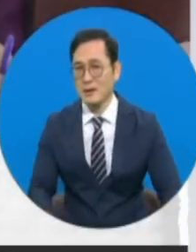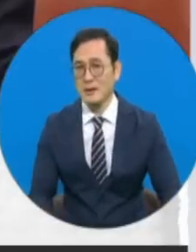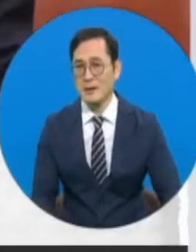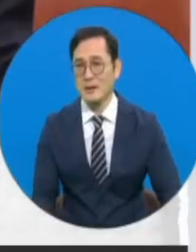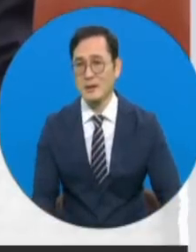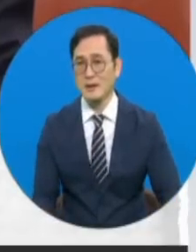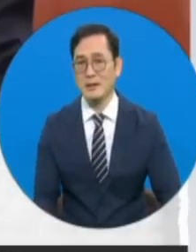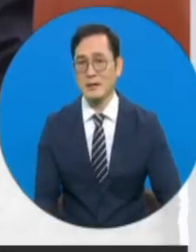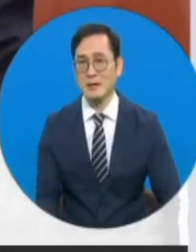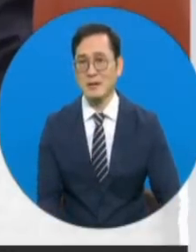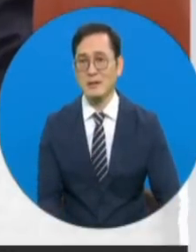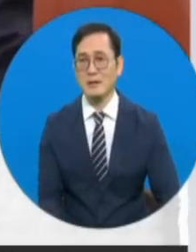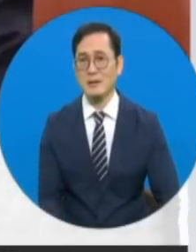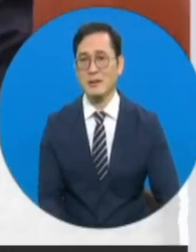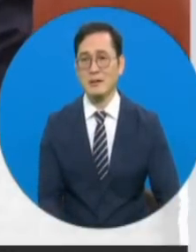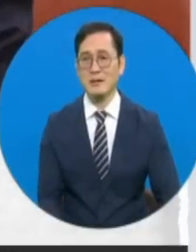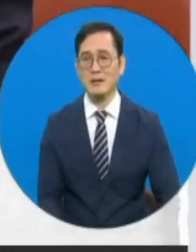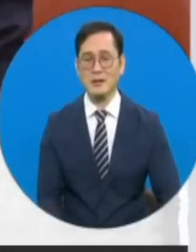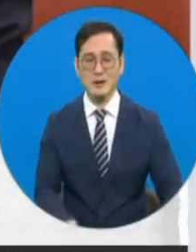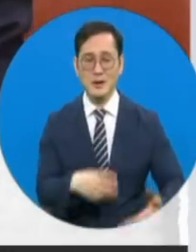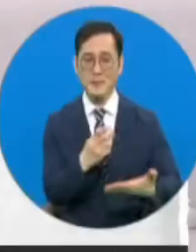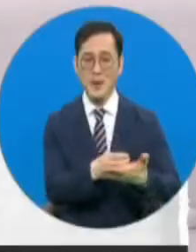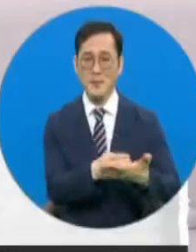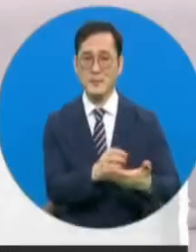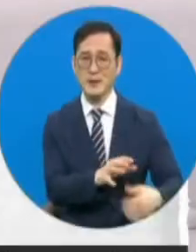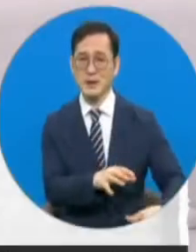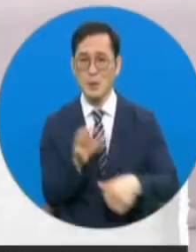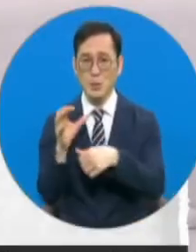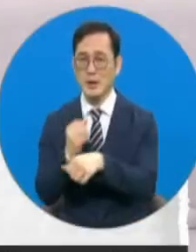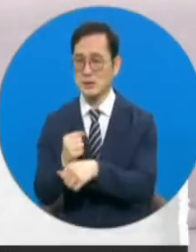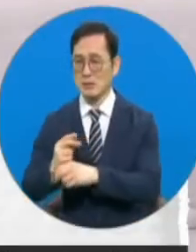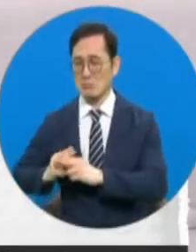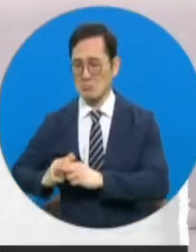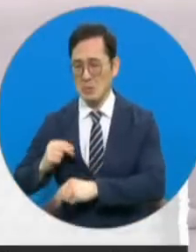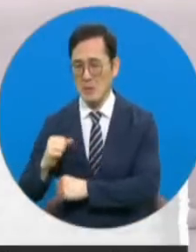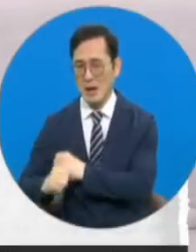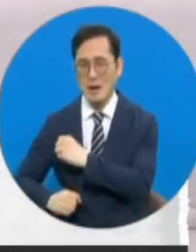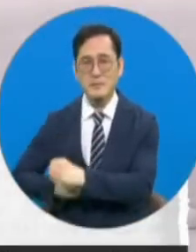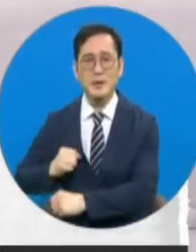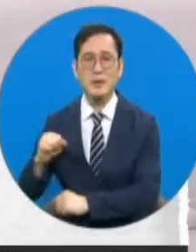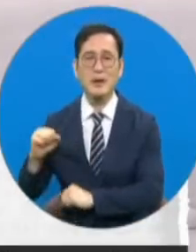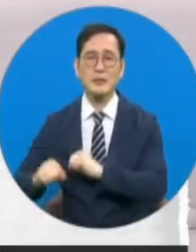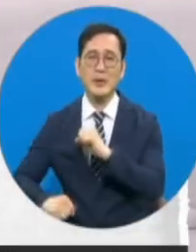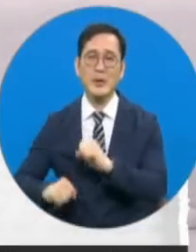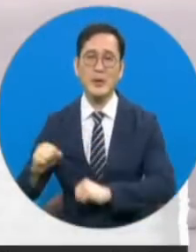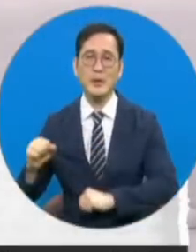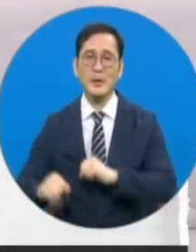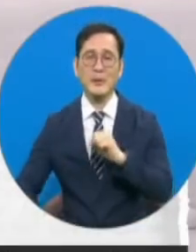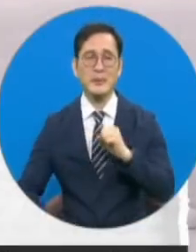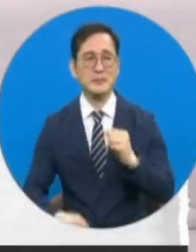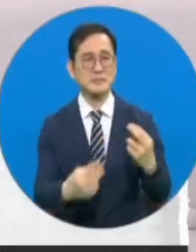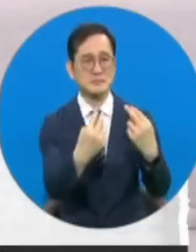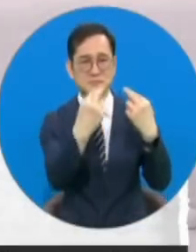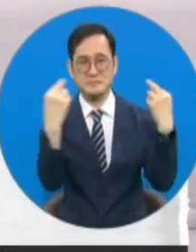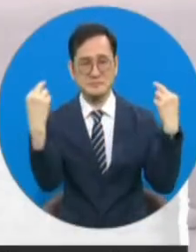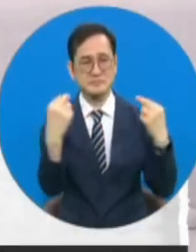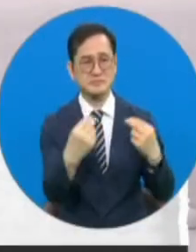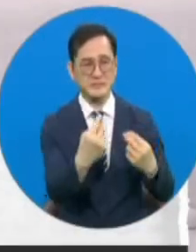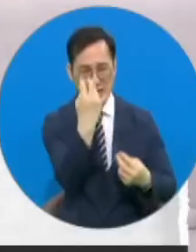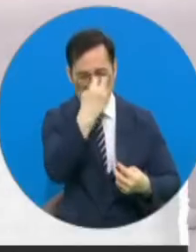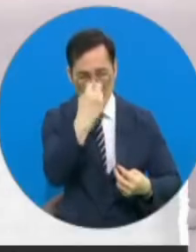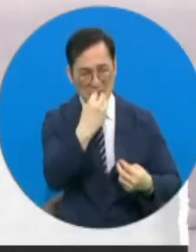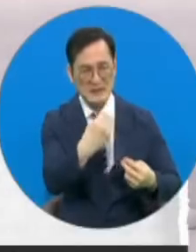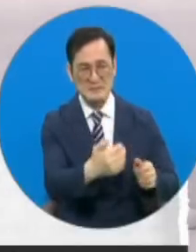규정과 헌법상 어떠한 규정 이런 걸 좀 악용한 전형적인 사례이기 때문에 당연히 외부에서